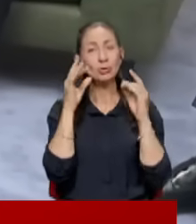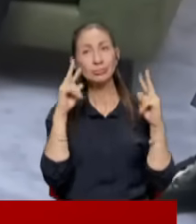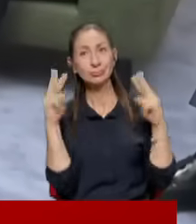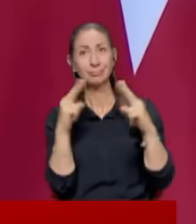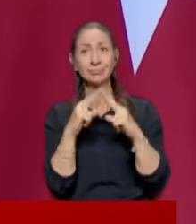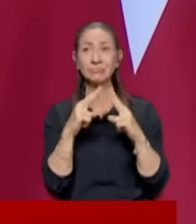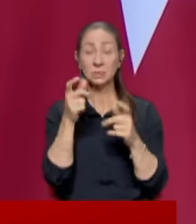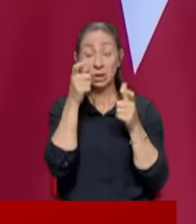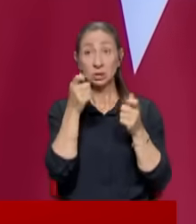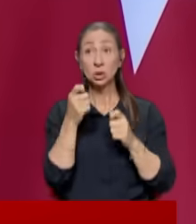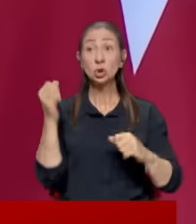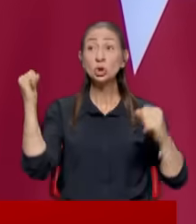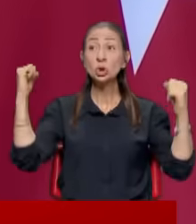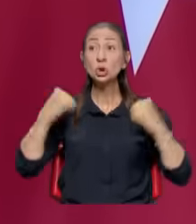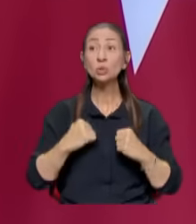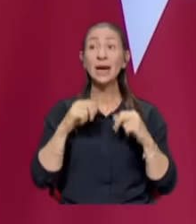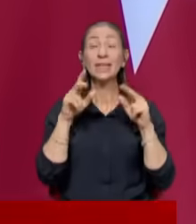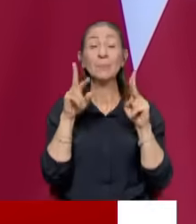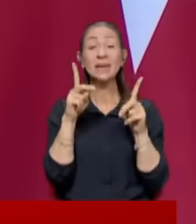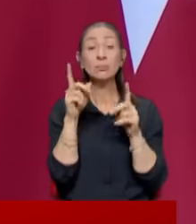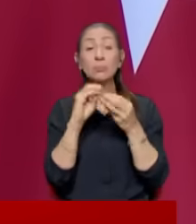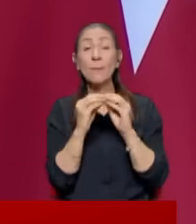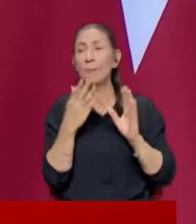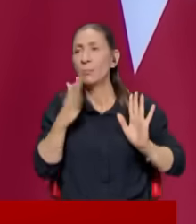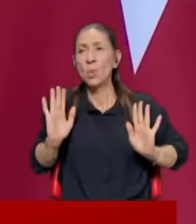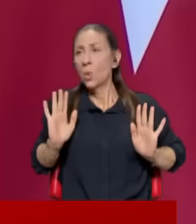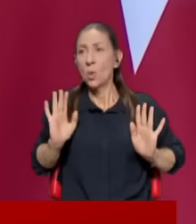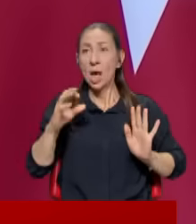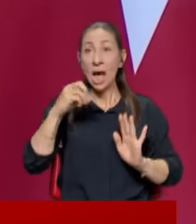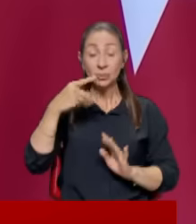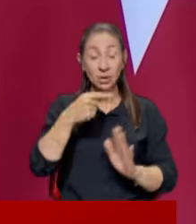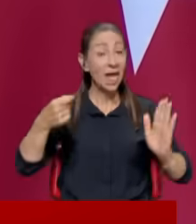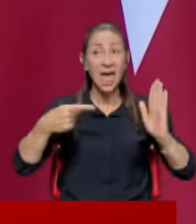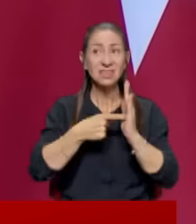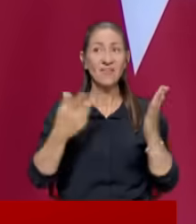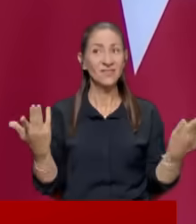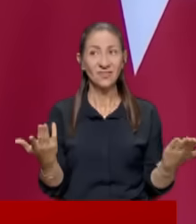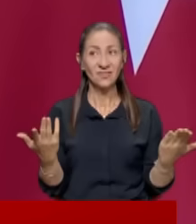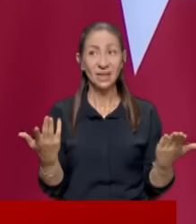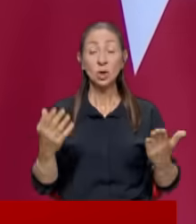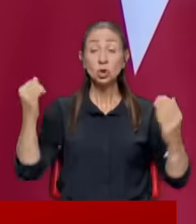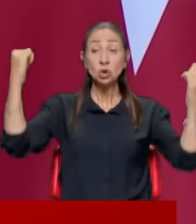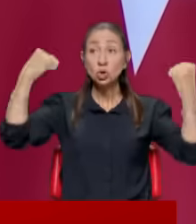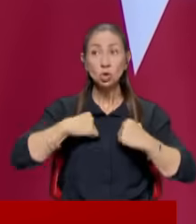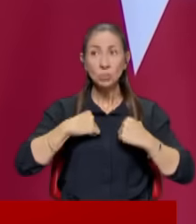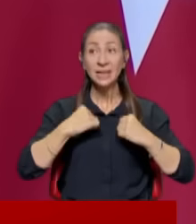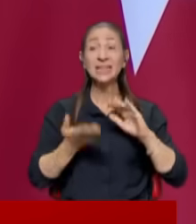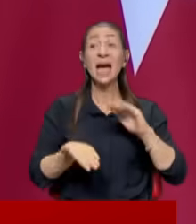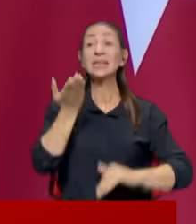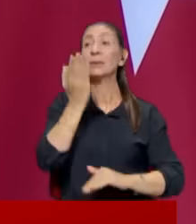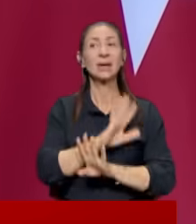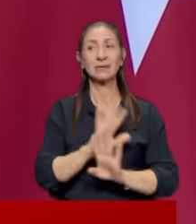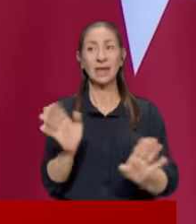dikkat çekti. Düşman kazanmak gibi bir derdimiz yok. Erdoğan'ın hedefi düşmanları artırmak